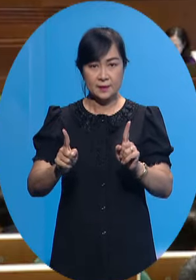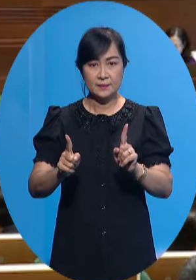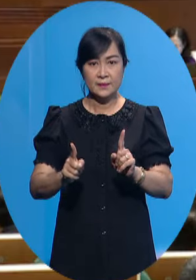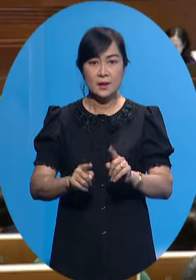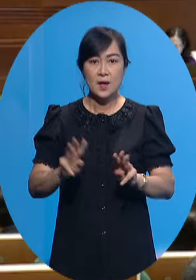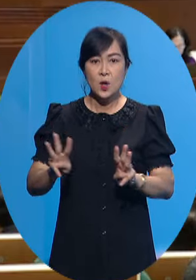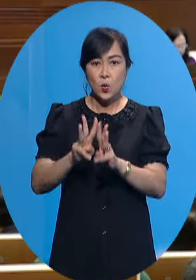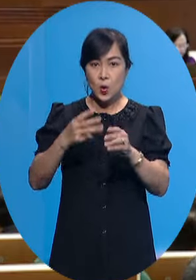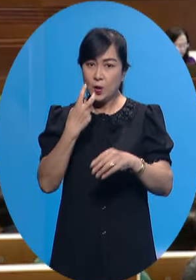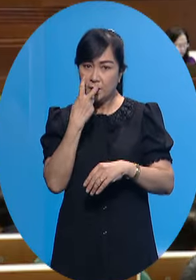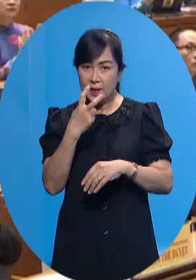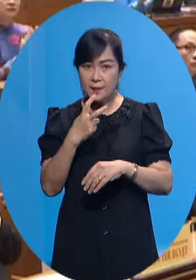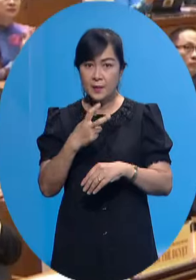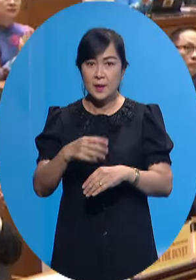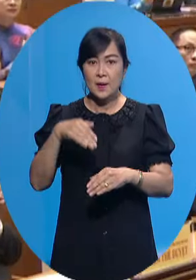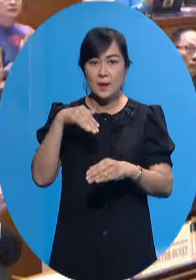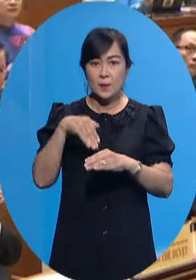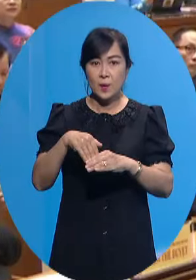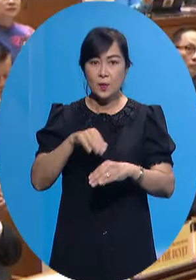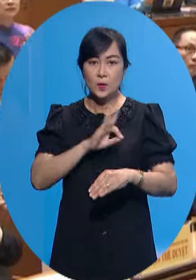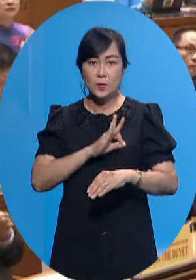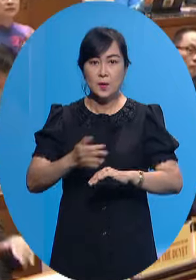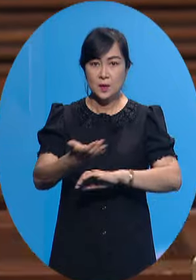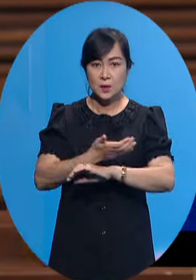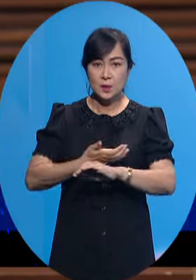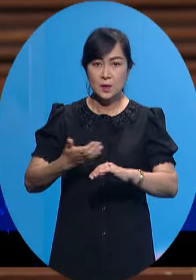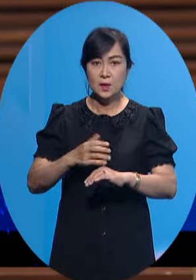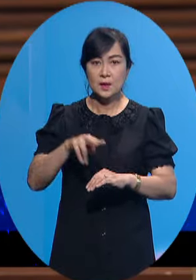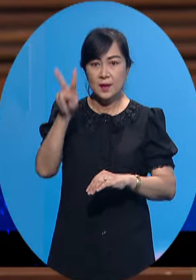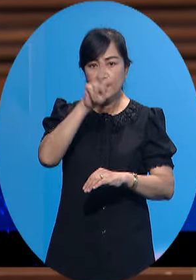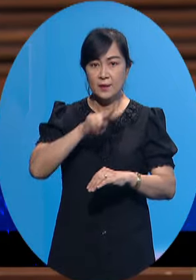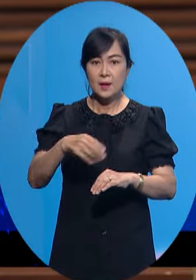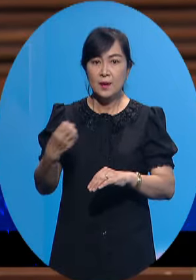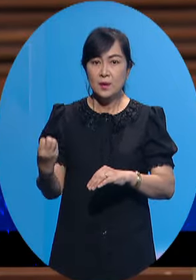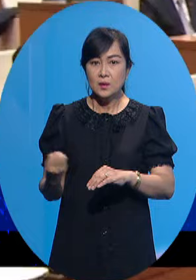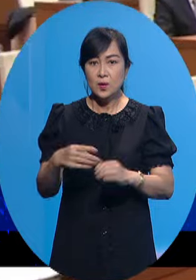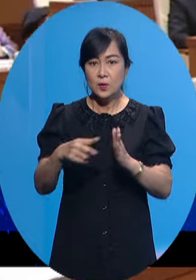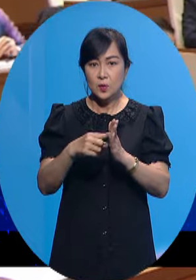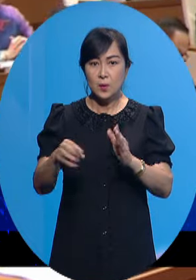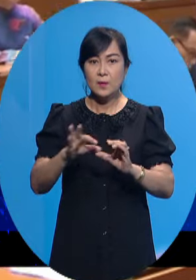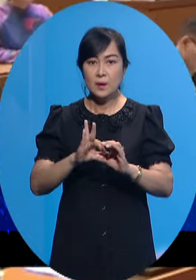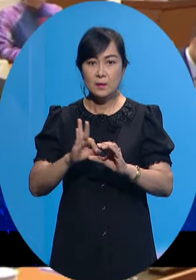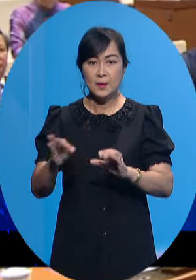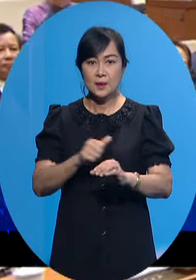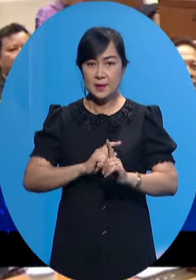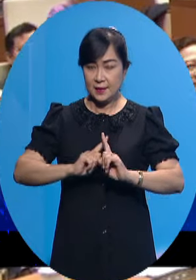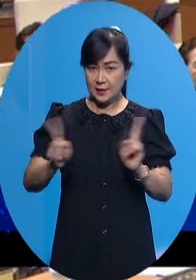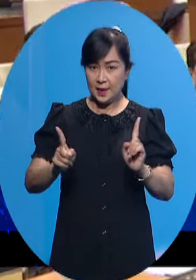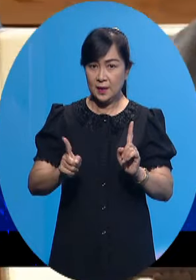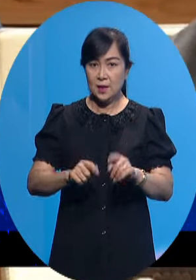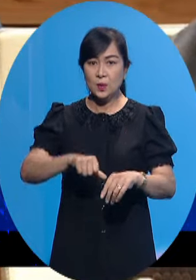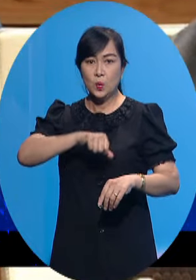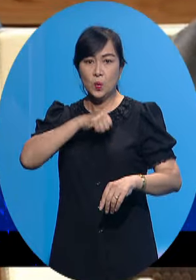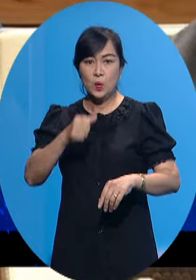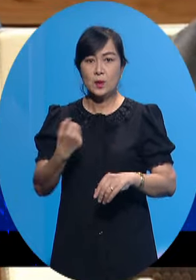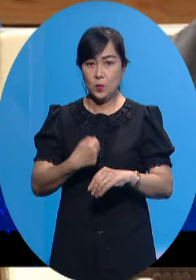cũng tại phiên học quốc hội sẽ xem xét tiến hành bầu Chủ tịch nước Cộng hòa Xã hội Chủ nghĩa Việt Nam và một số nội dung công tác nhân sự khác thuộc